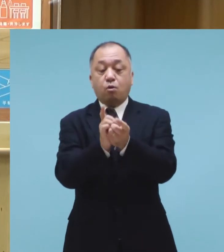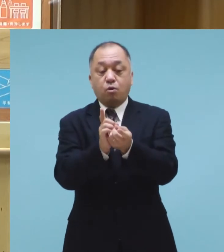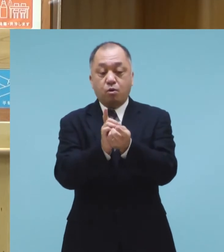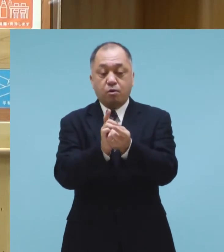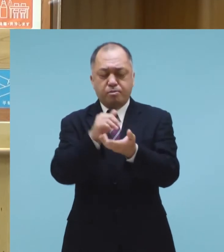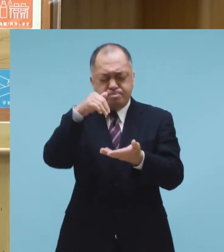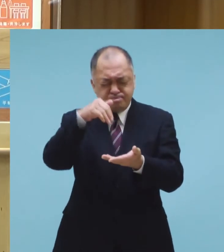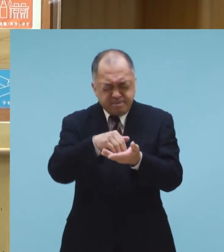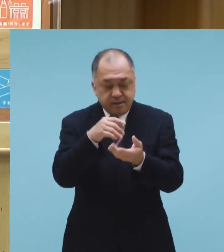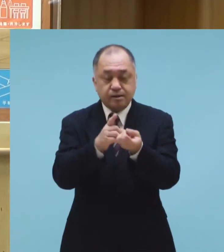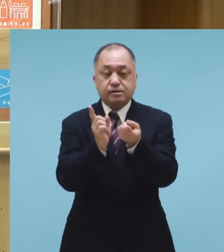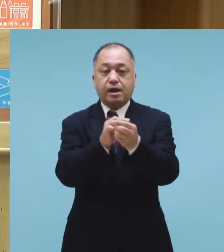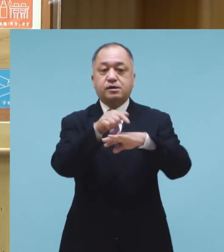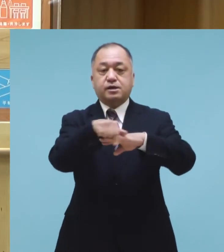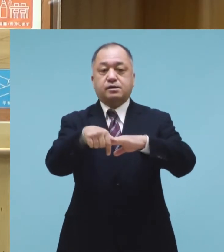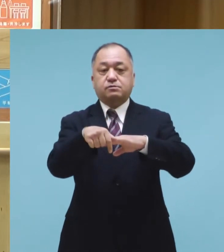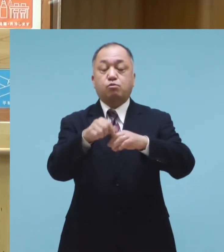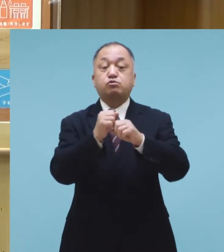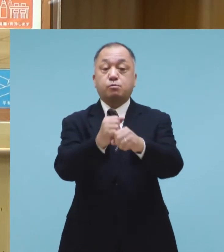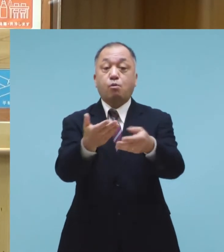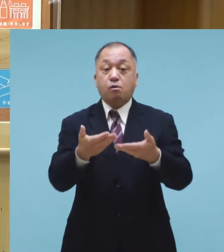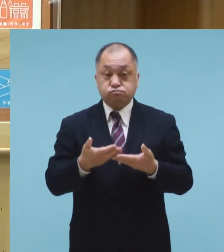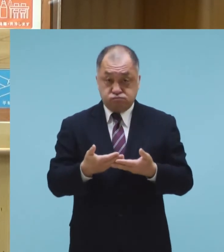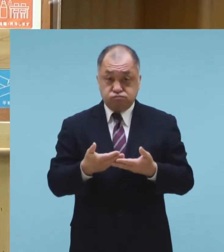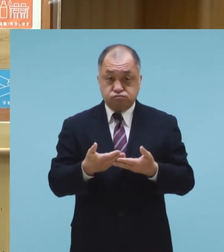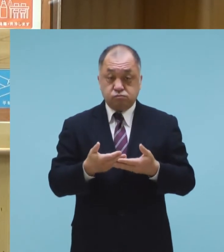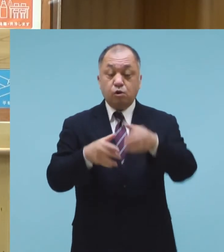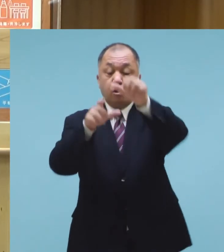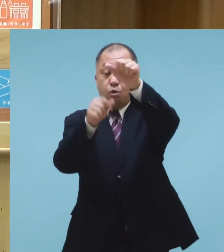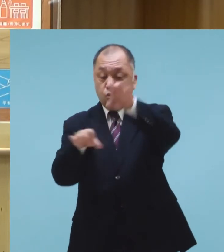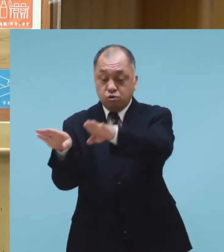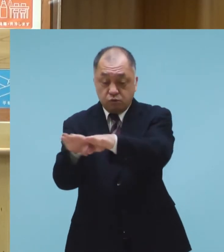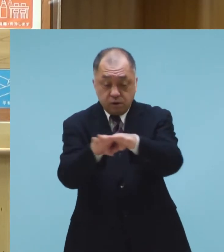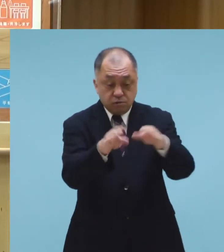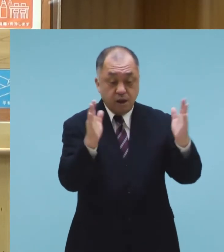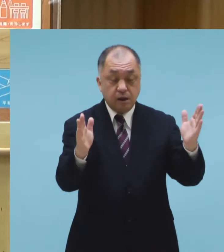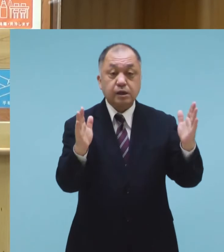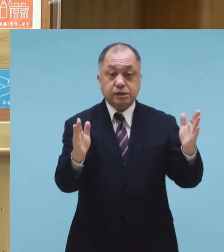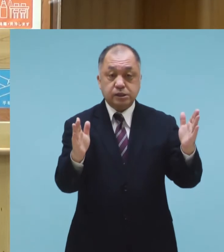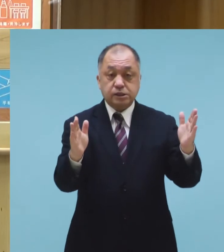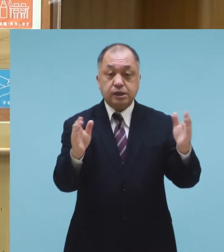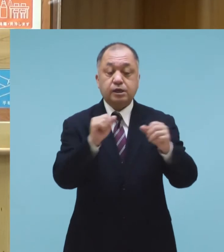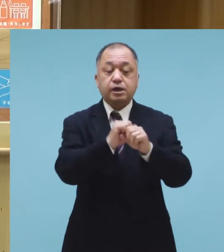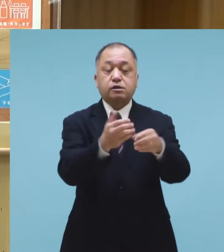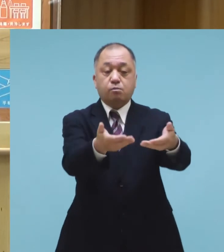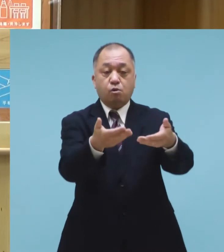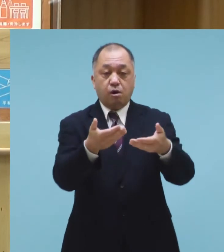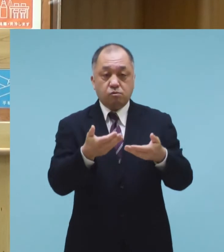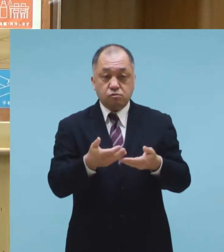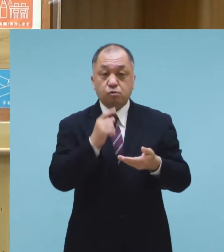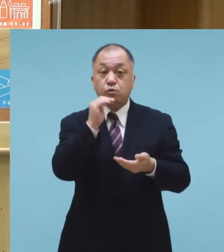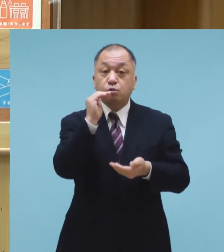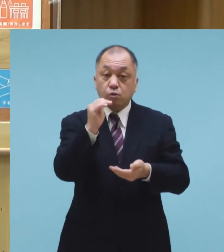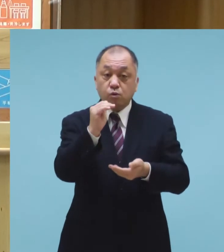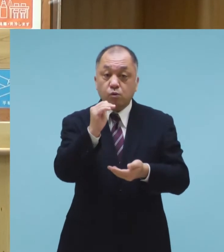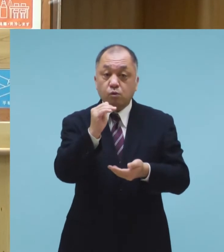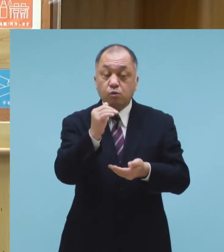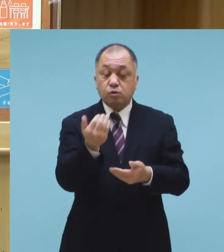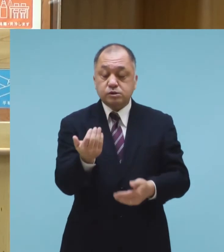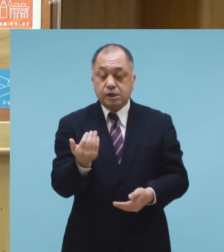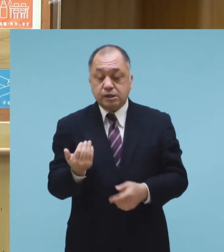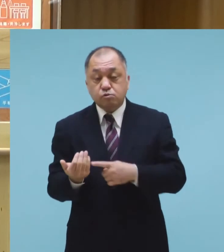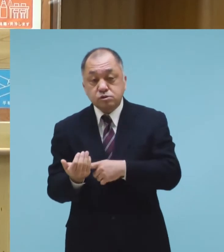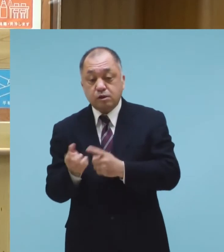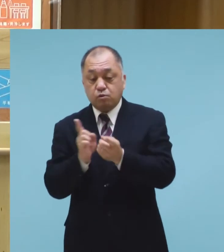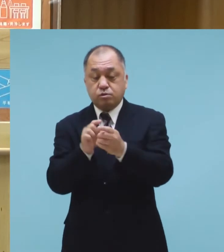を、取っていただく、このことをむしろゴールデンウィーク中にやっていただくことを、前提とし